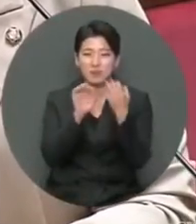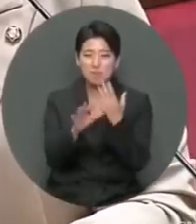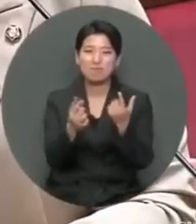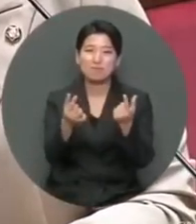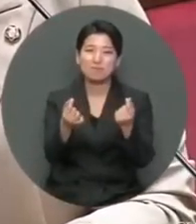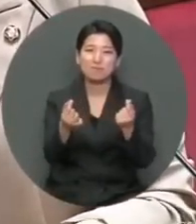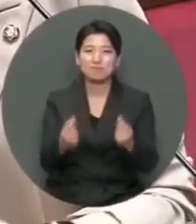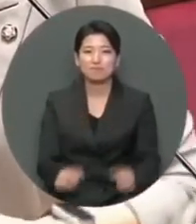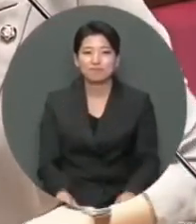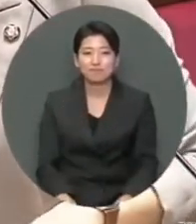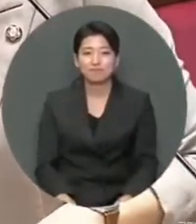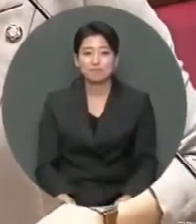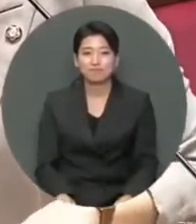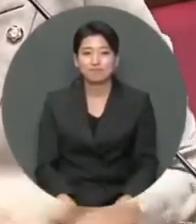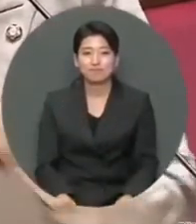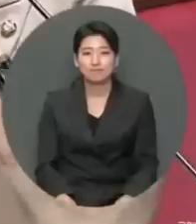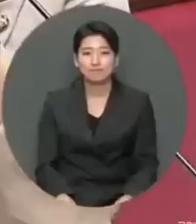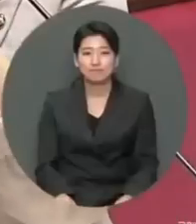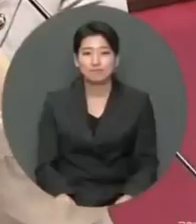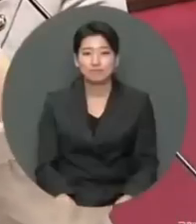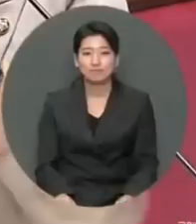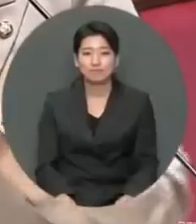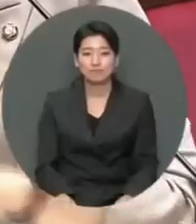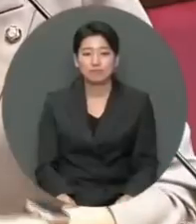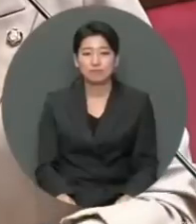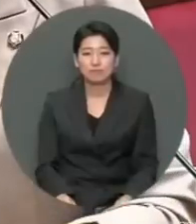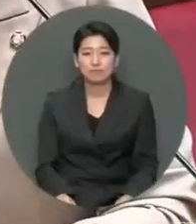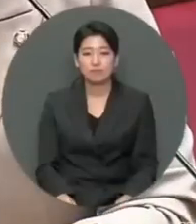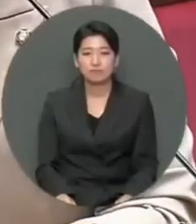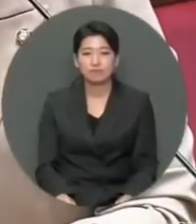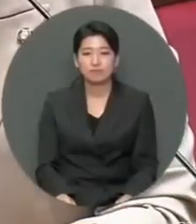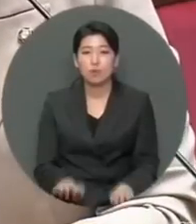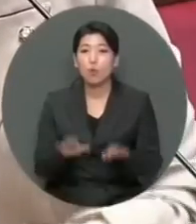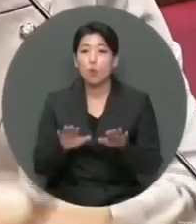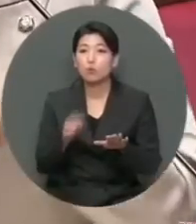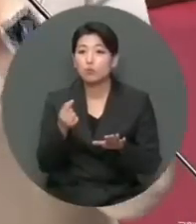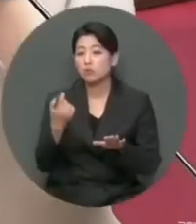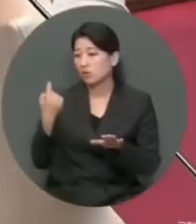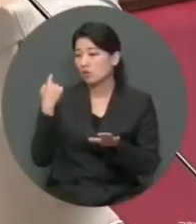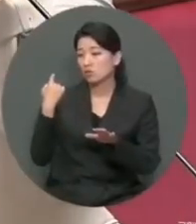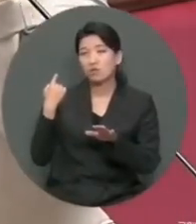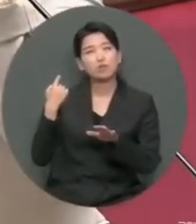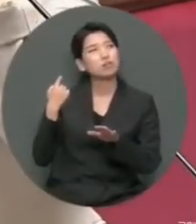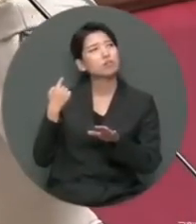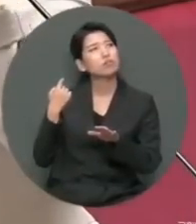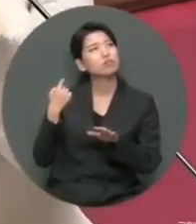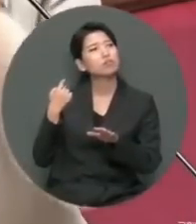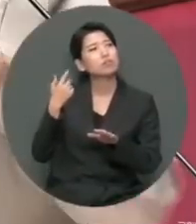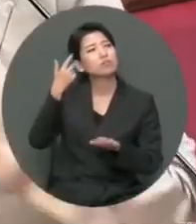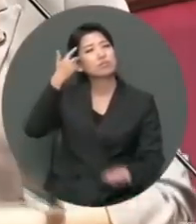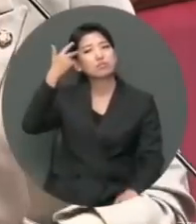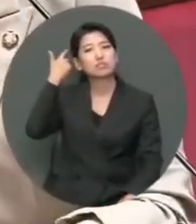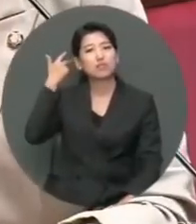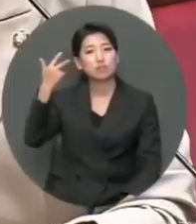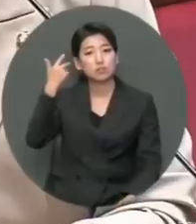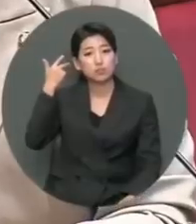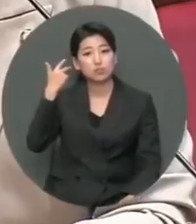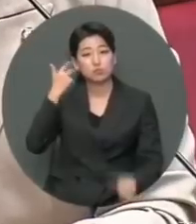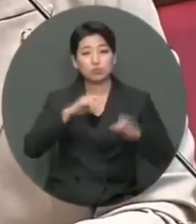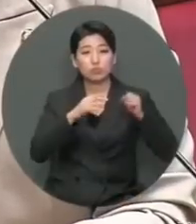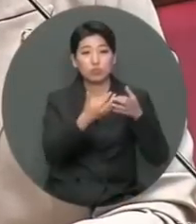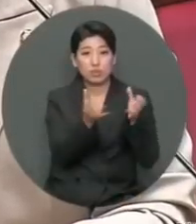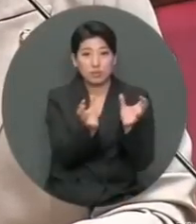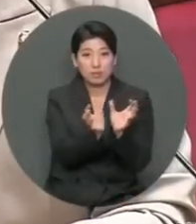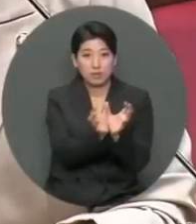네. 그래서 오늘도 언급이 한번 있었는데, 이제 뒤에 앉아 계신 국토부 장관께서 지난주 공개행사에서